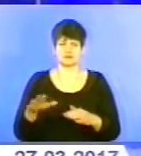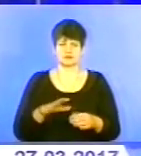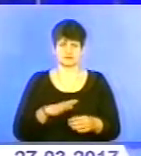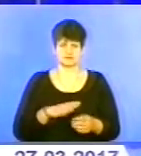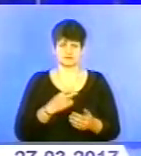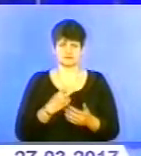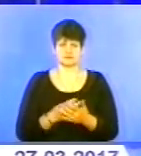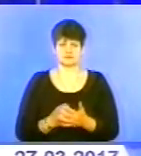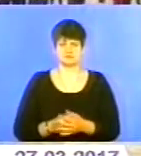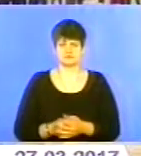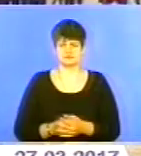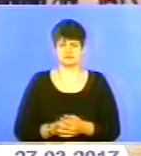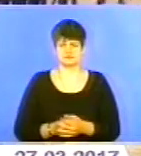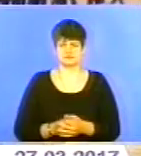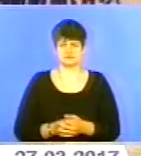наша знімальна група.